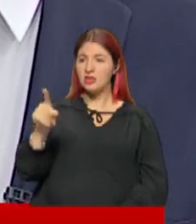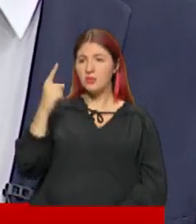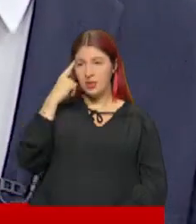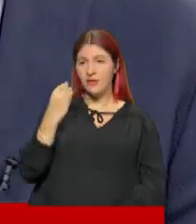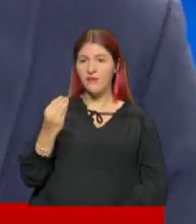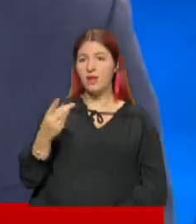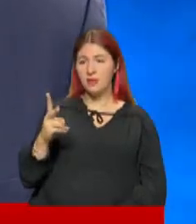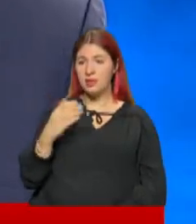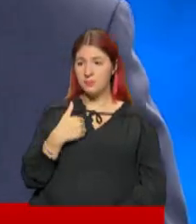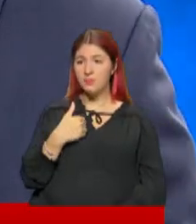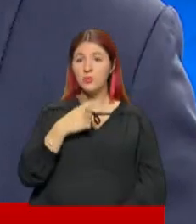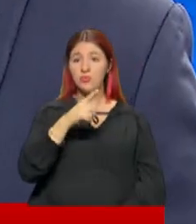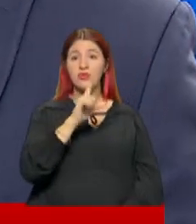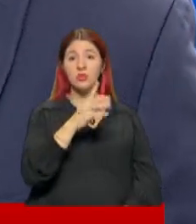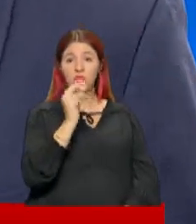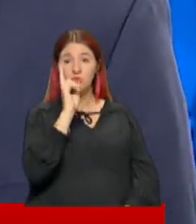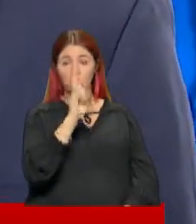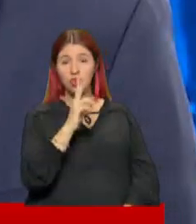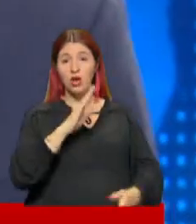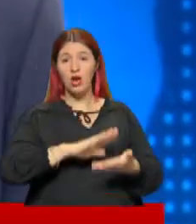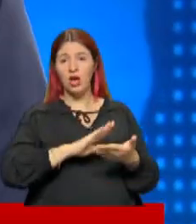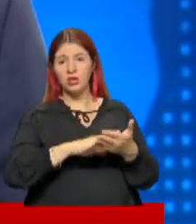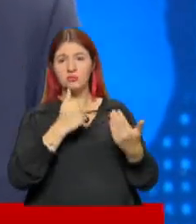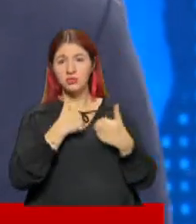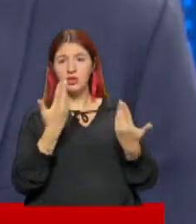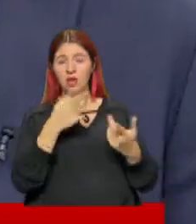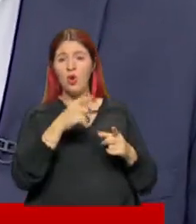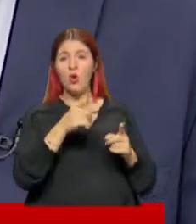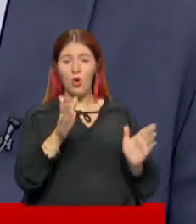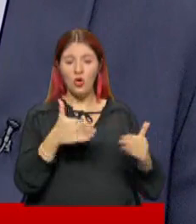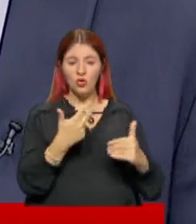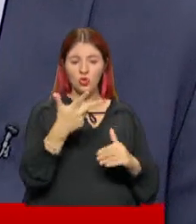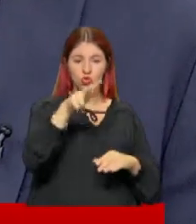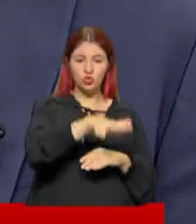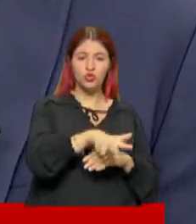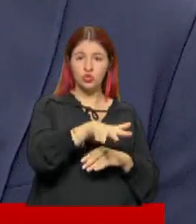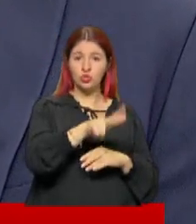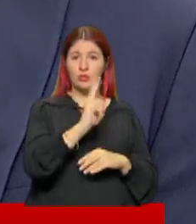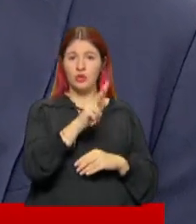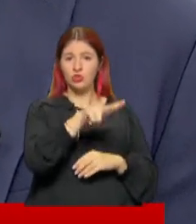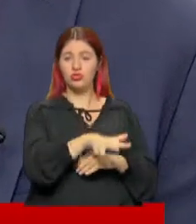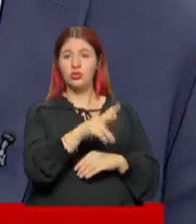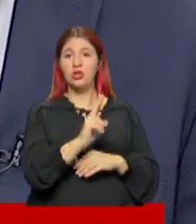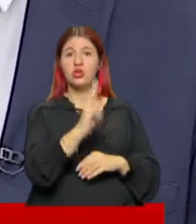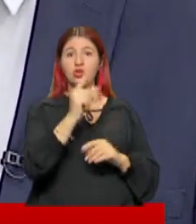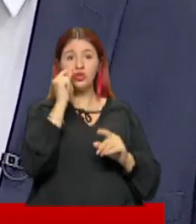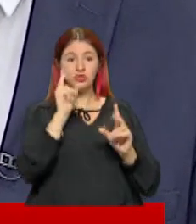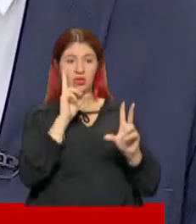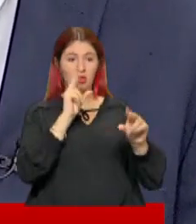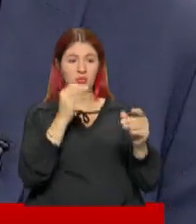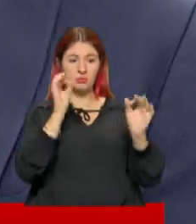bilgi getirebilirim. Tabii bu arada ihtiyacı olduğunu da görüyoruz. Yani arkadaşlarımız yurt... bize işte o odalarda 3 kişiyken nasıl 7 kişi